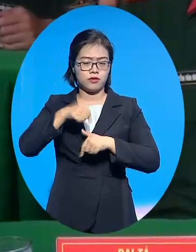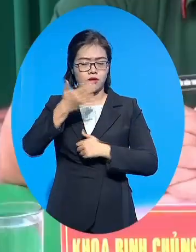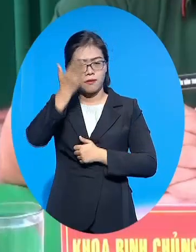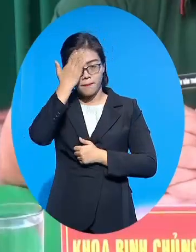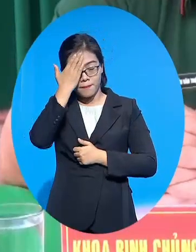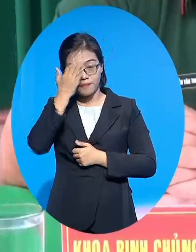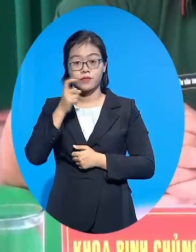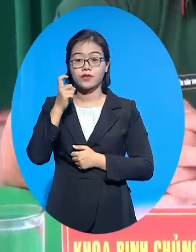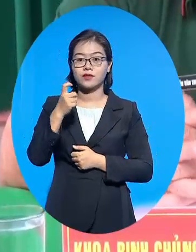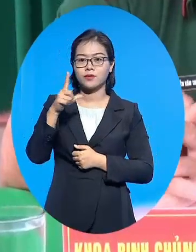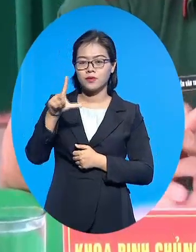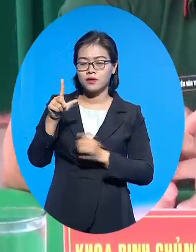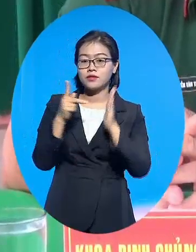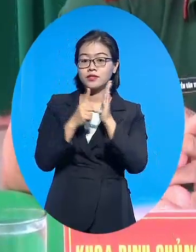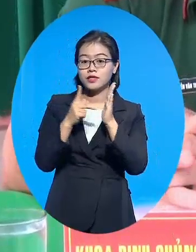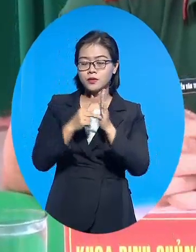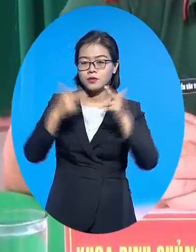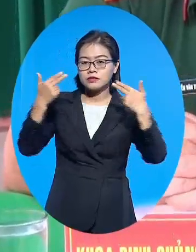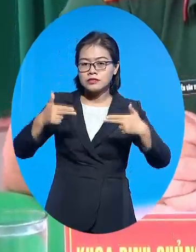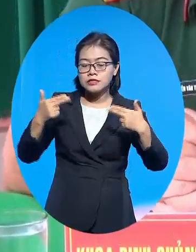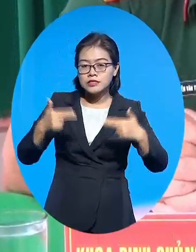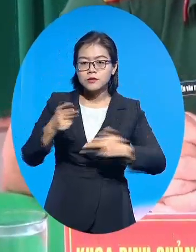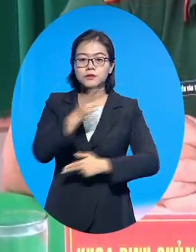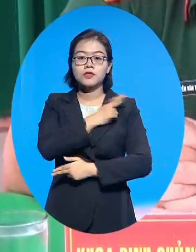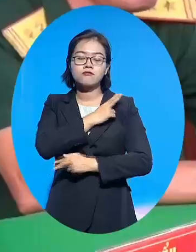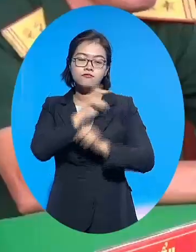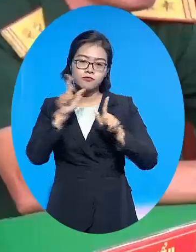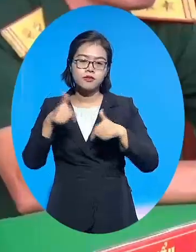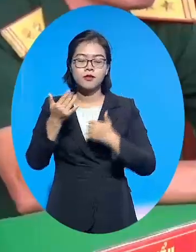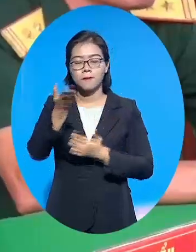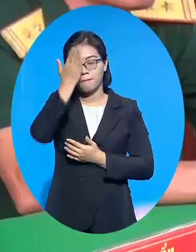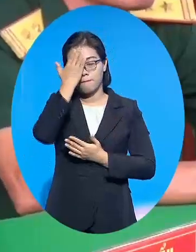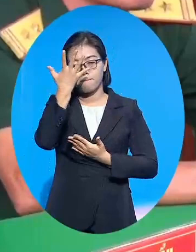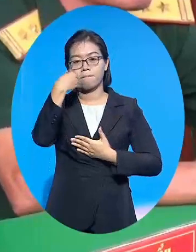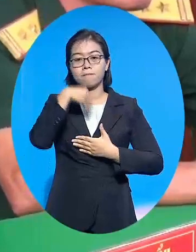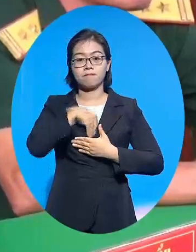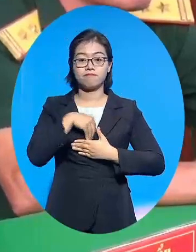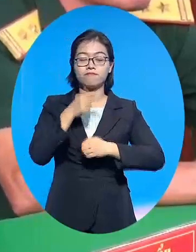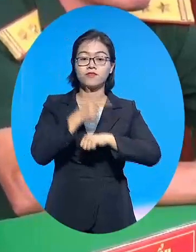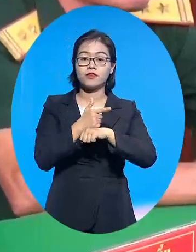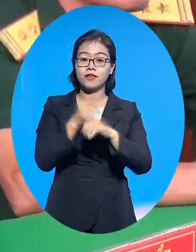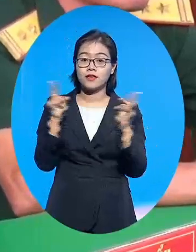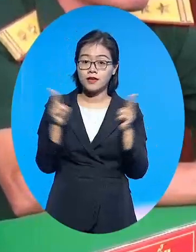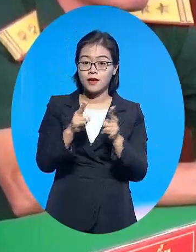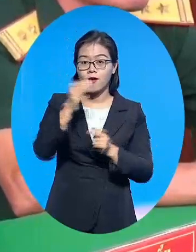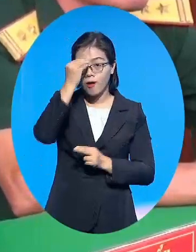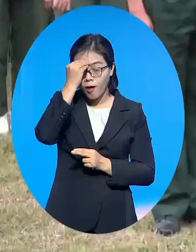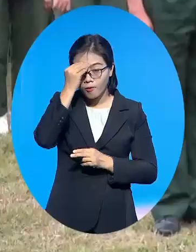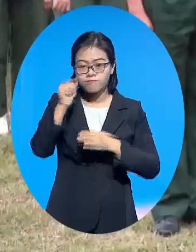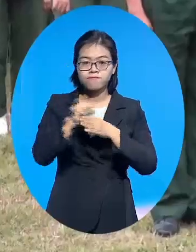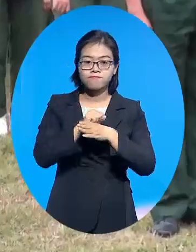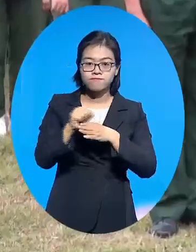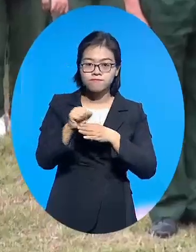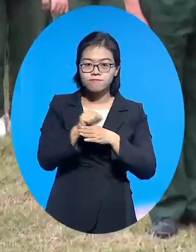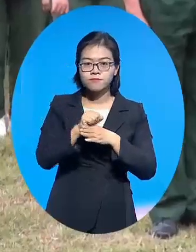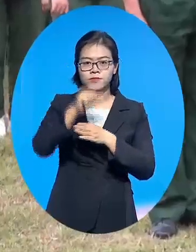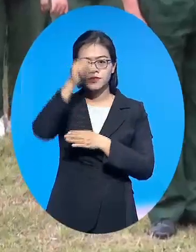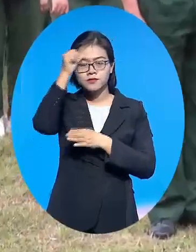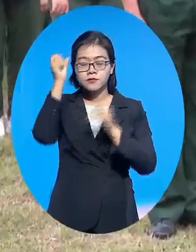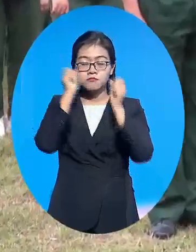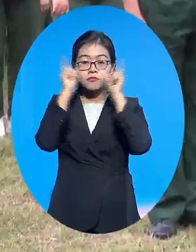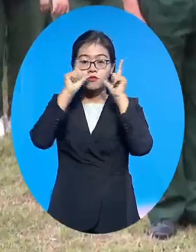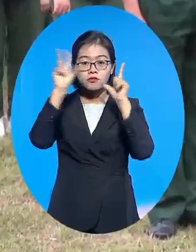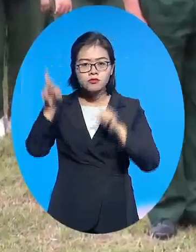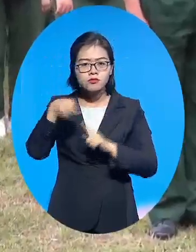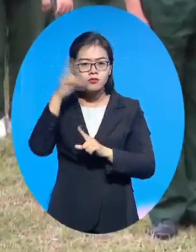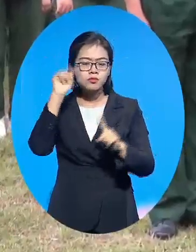về điều lệnh và kỹ thuật chiến thuật chiến đấu cá nhân qua thời gian ngắn học tập rèn luyện tại trung tâm sinh viên đã có nhận thức rõ mục